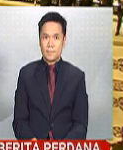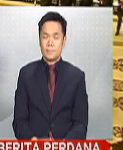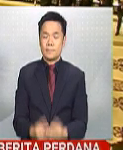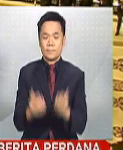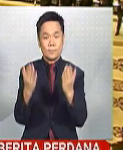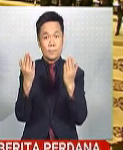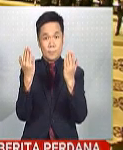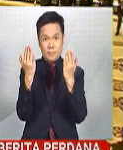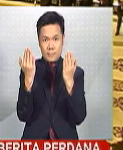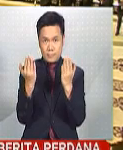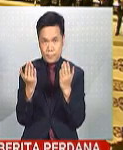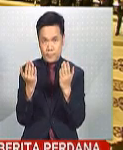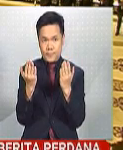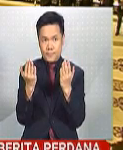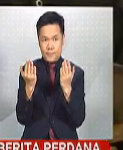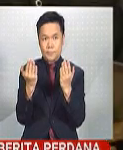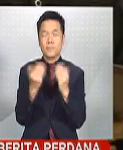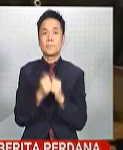Bismillahirrahmanirrahim.